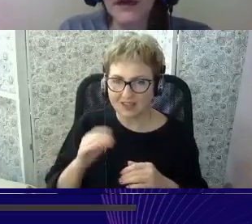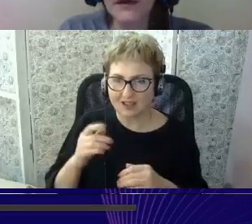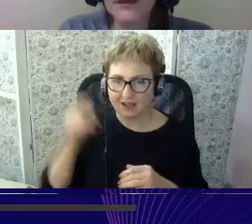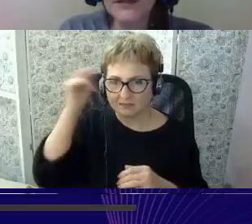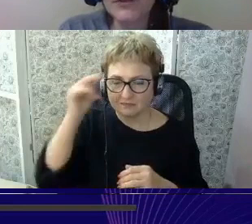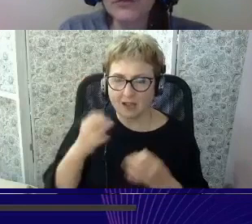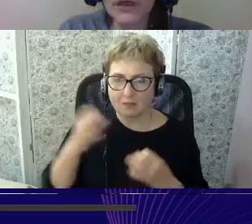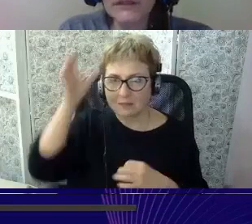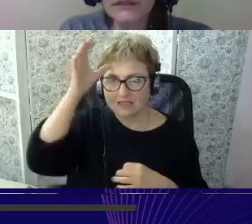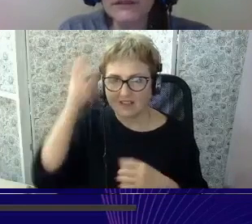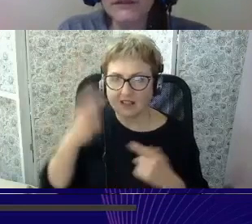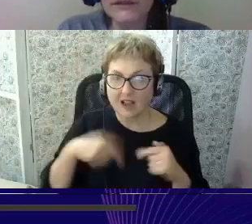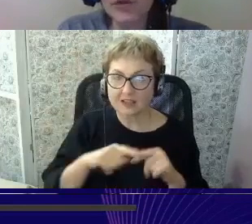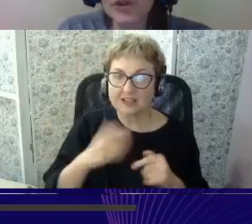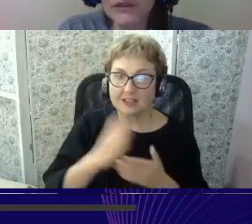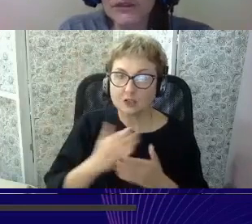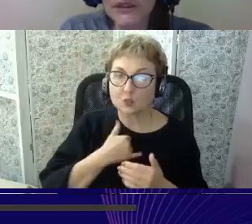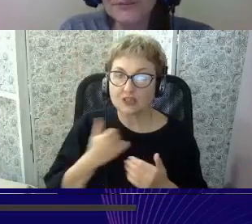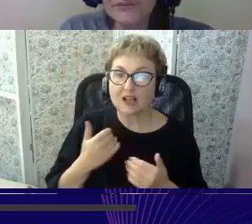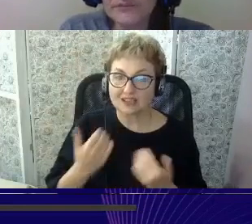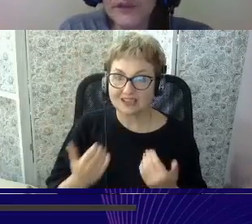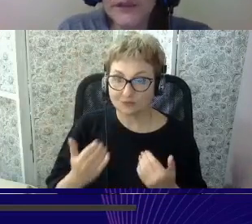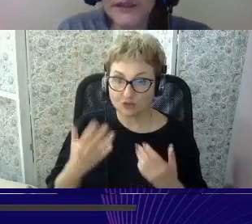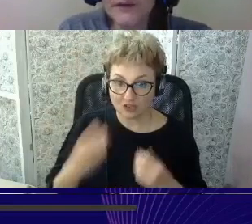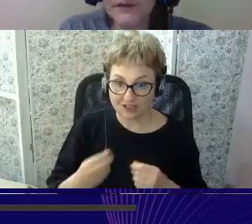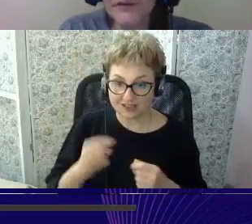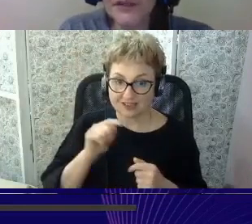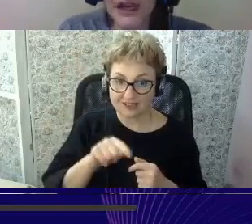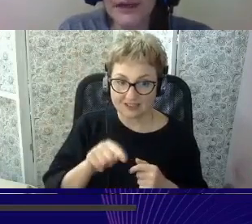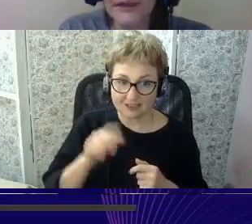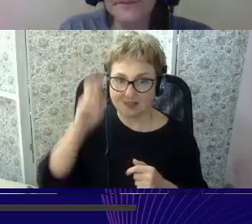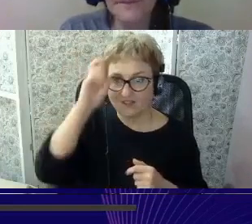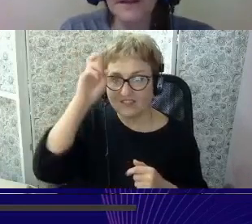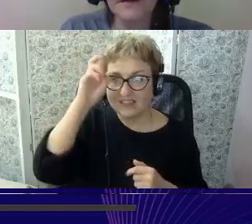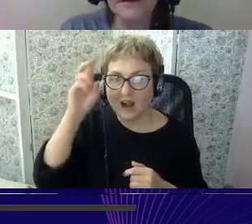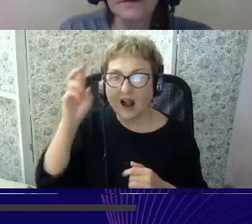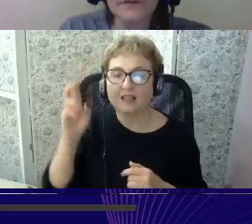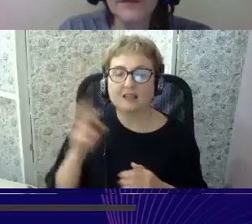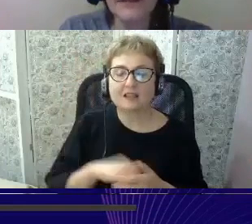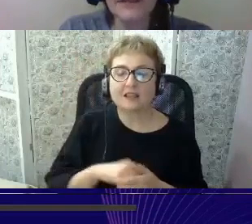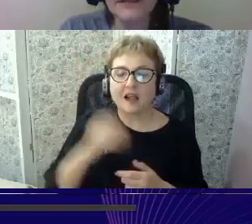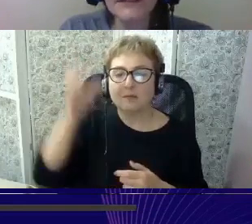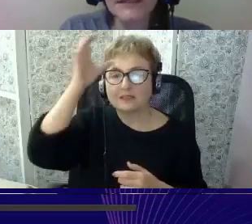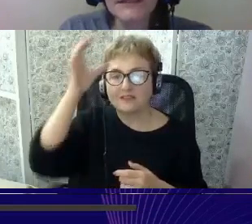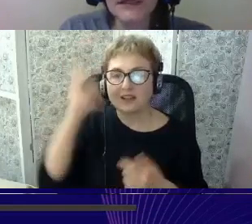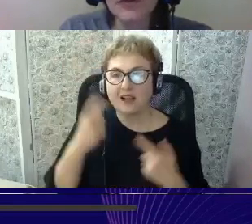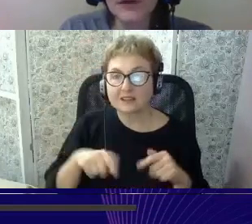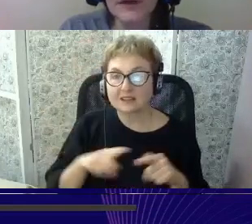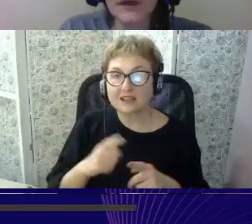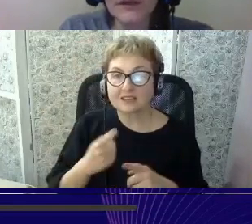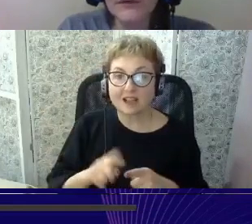организаций. Есть у нас на сегодняшний день те федеральные образовательные